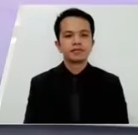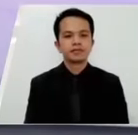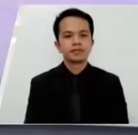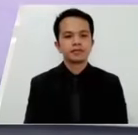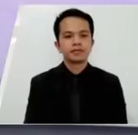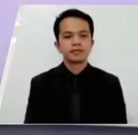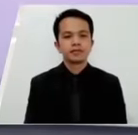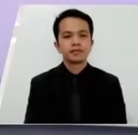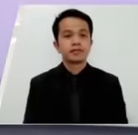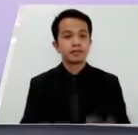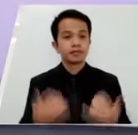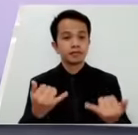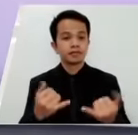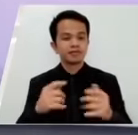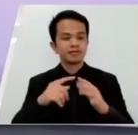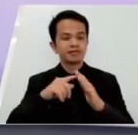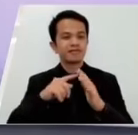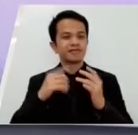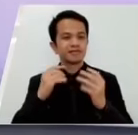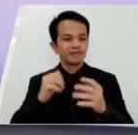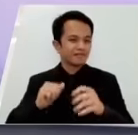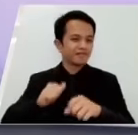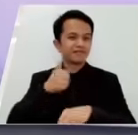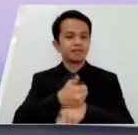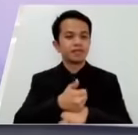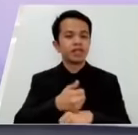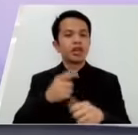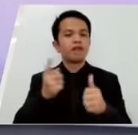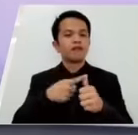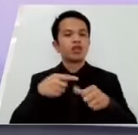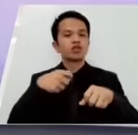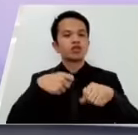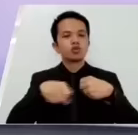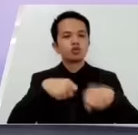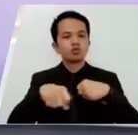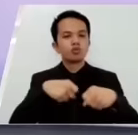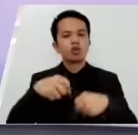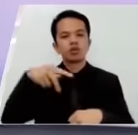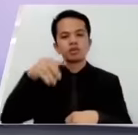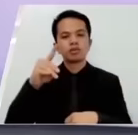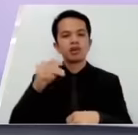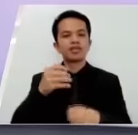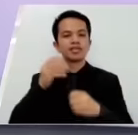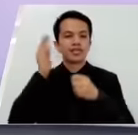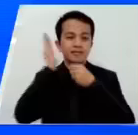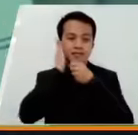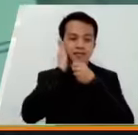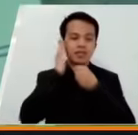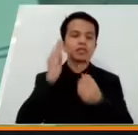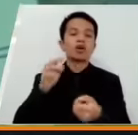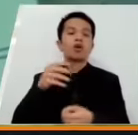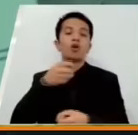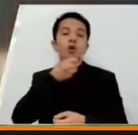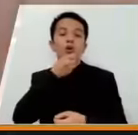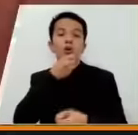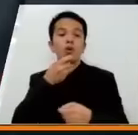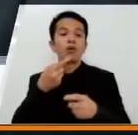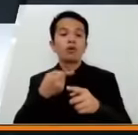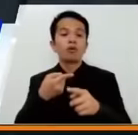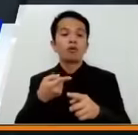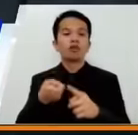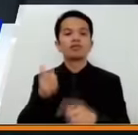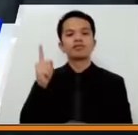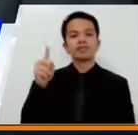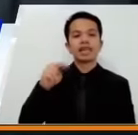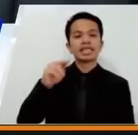Streaming na simula ngayong araw ang kauna-unahang sports podcast ng GMA Integrated News. Hosts ng Game On sina NCAA main